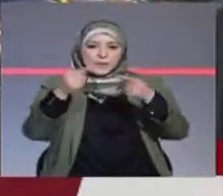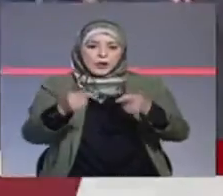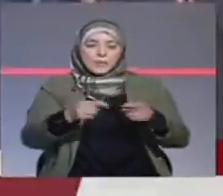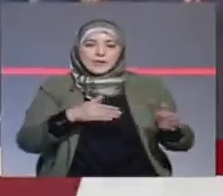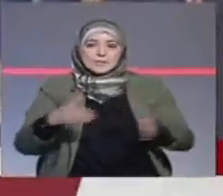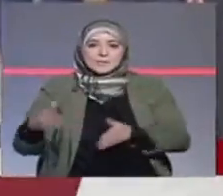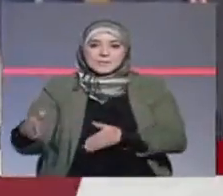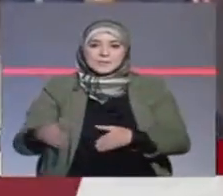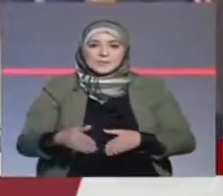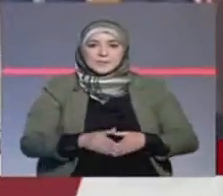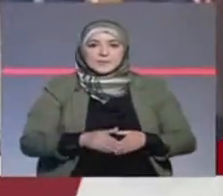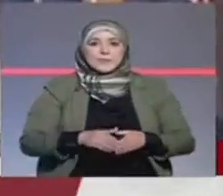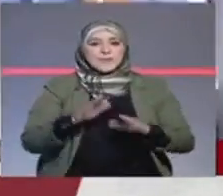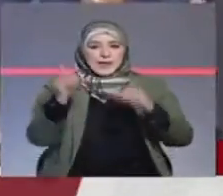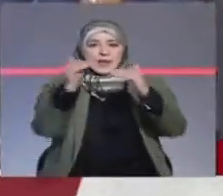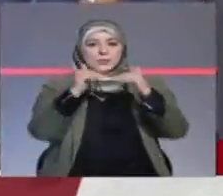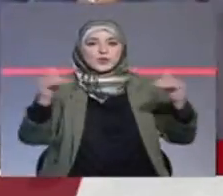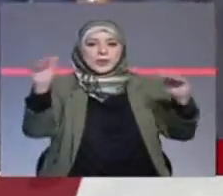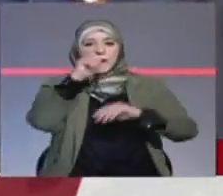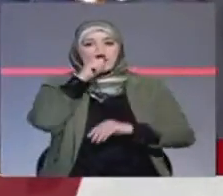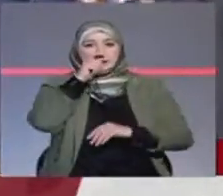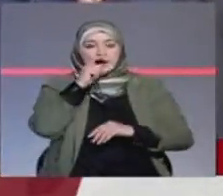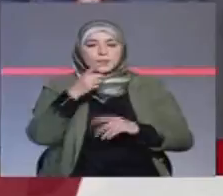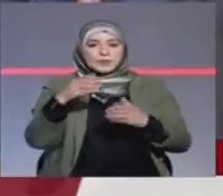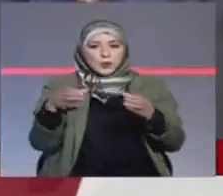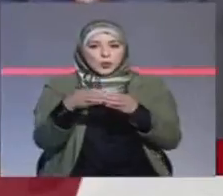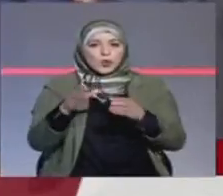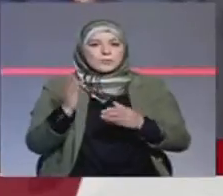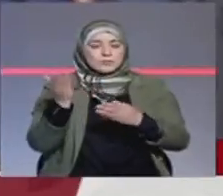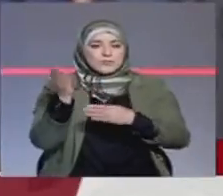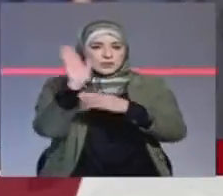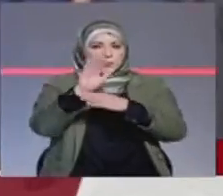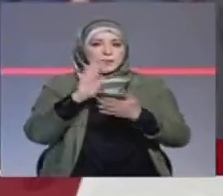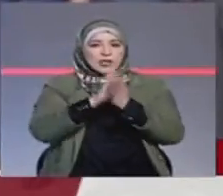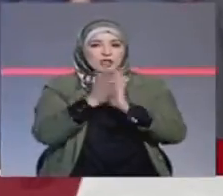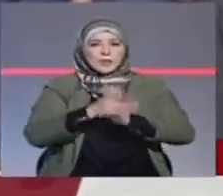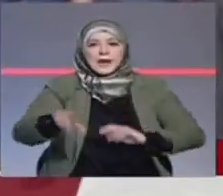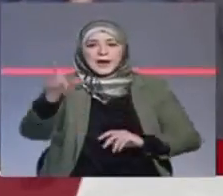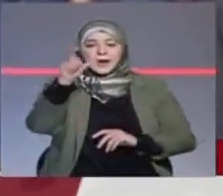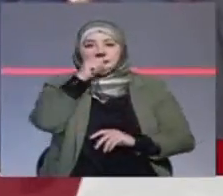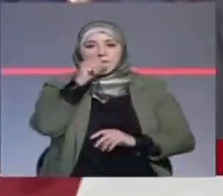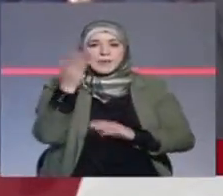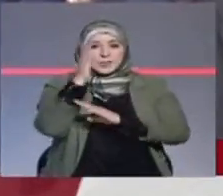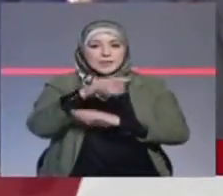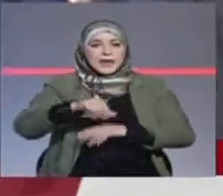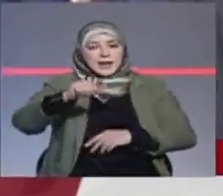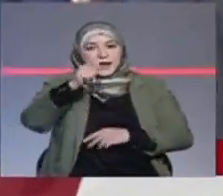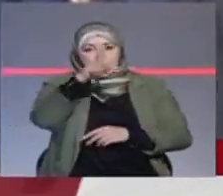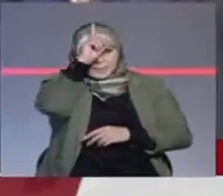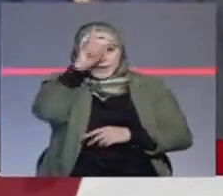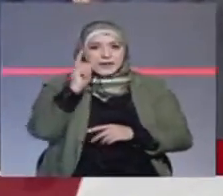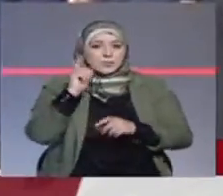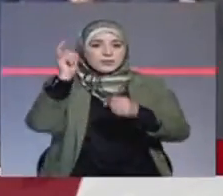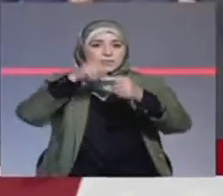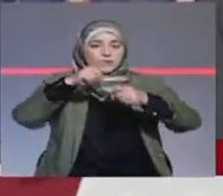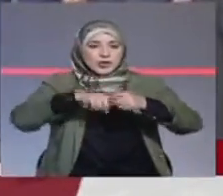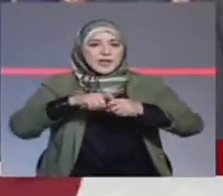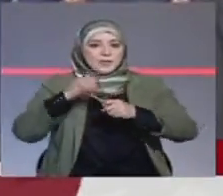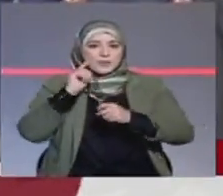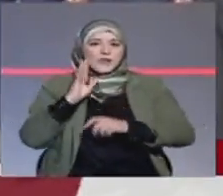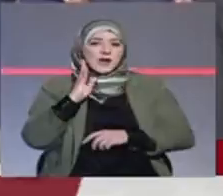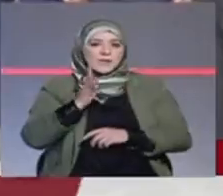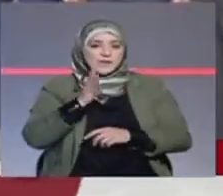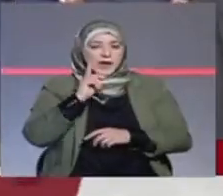المقبل. على المستوى العربي توجه وفد من الجامعة العربية إلى برلين للمشاركة في فعاليات